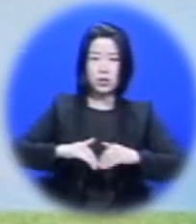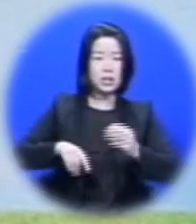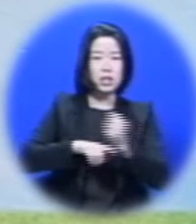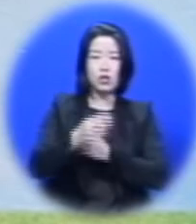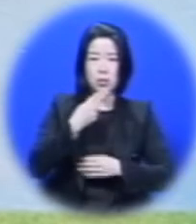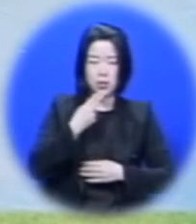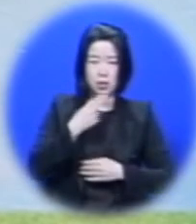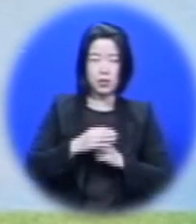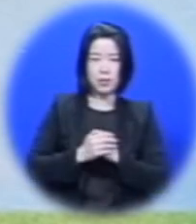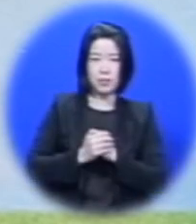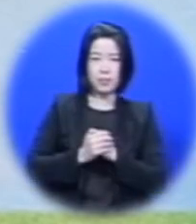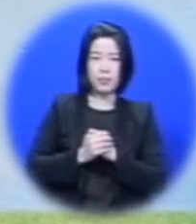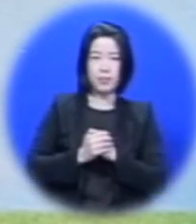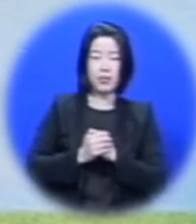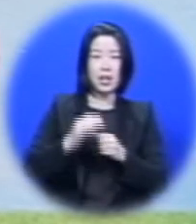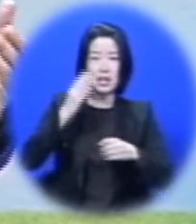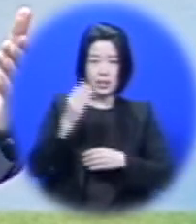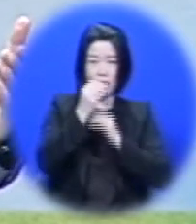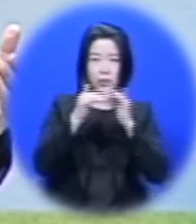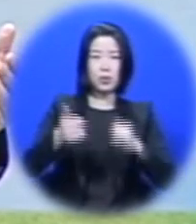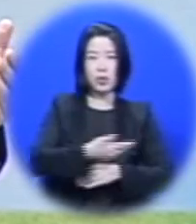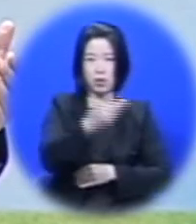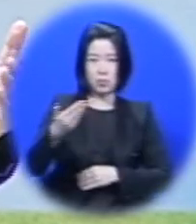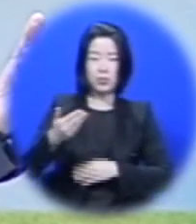없지요. 성도 여러분,